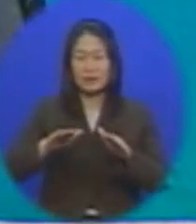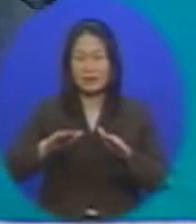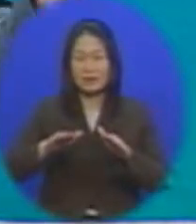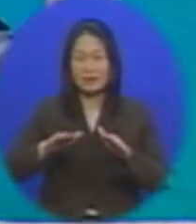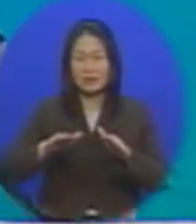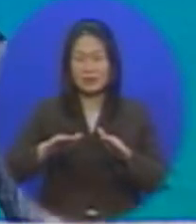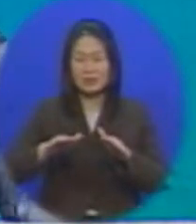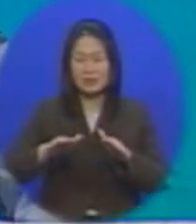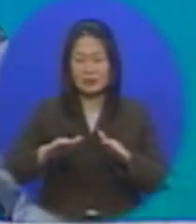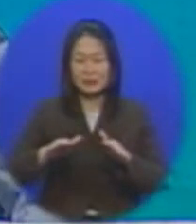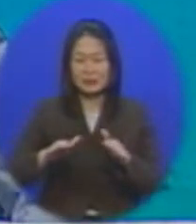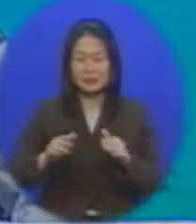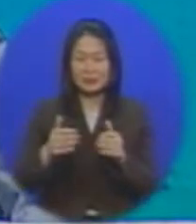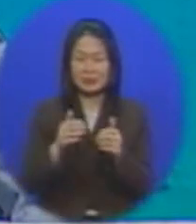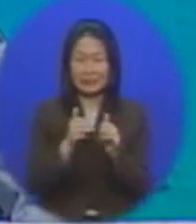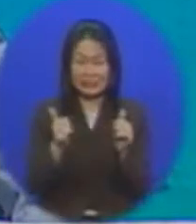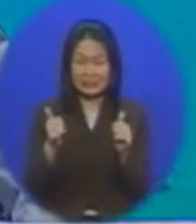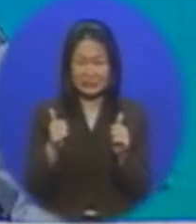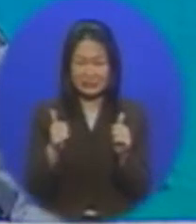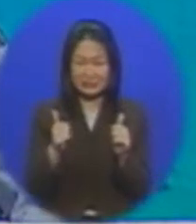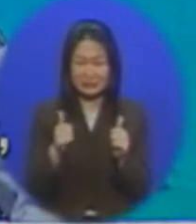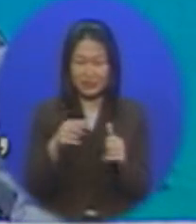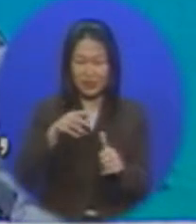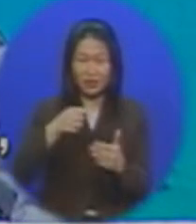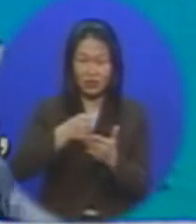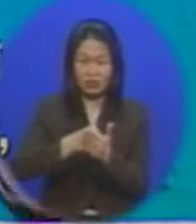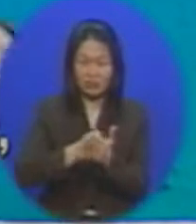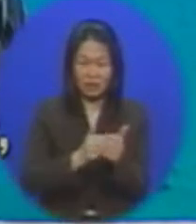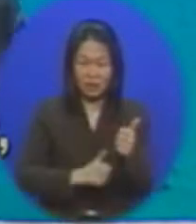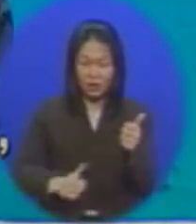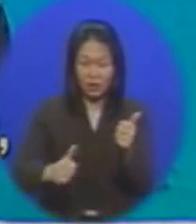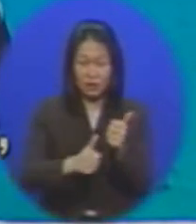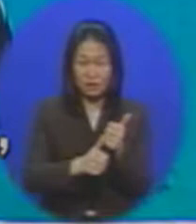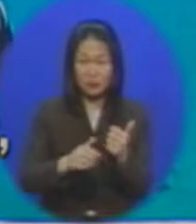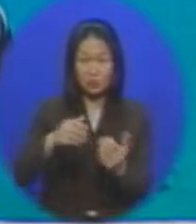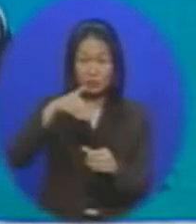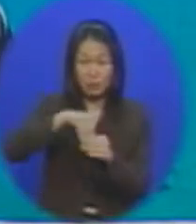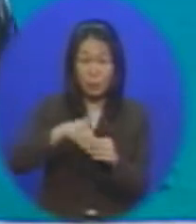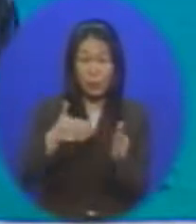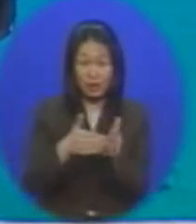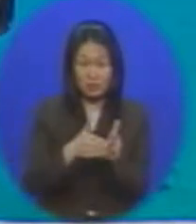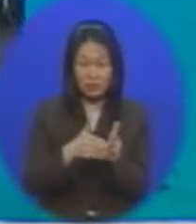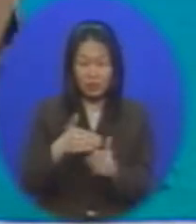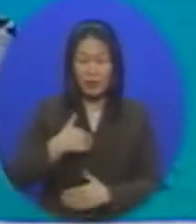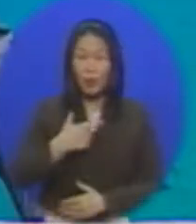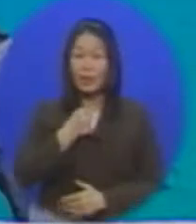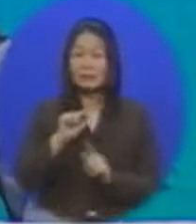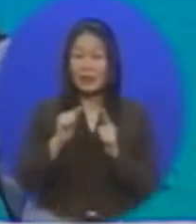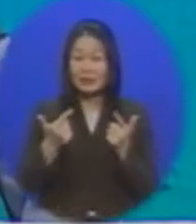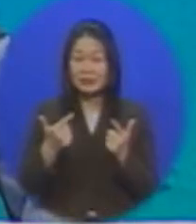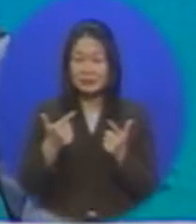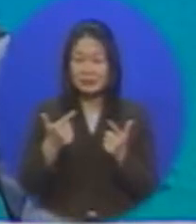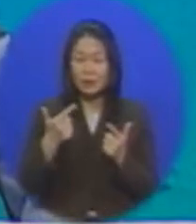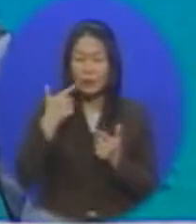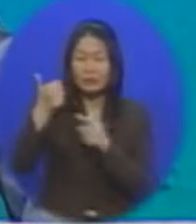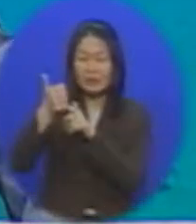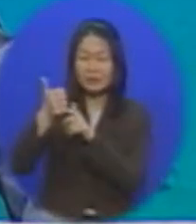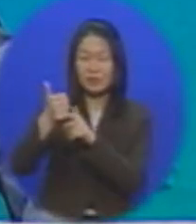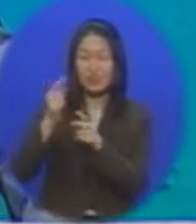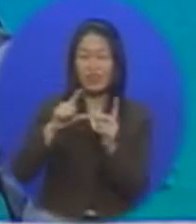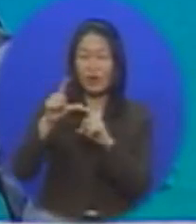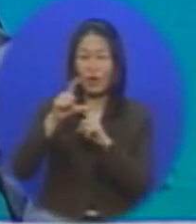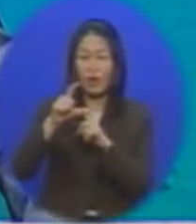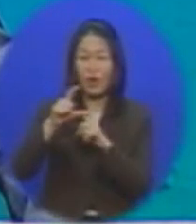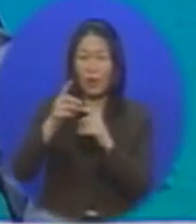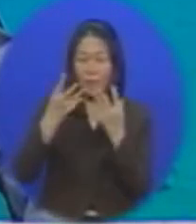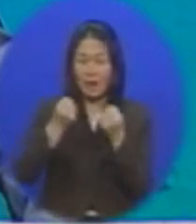인사 위원회 에서 투표를 해서 내가 원하지 않는 분이 더 많은 표를 얻으시면 그 주님의